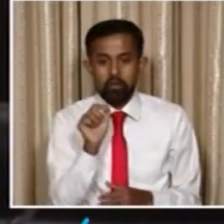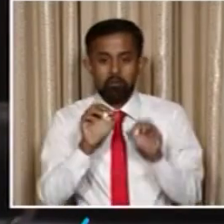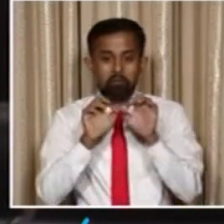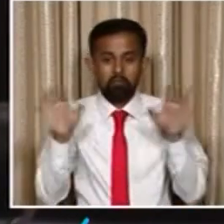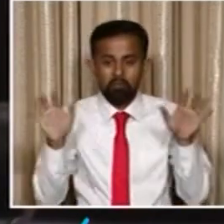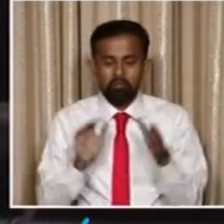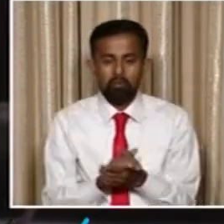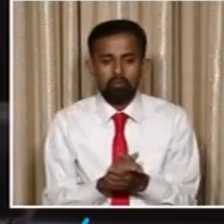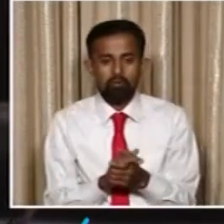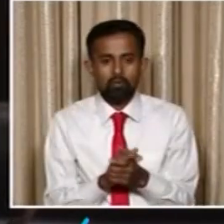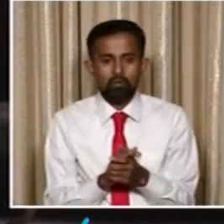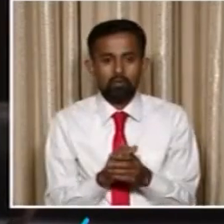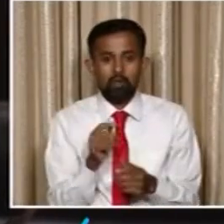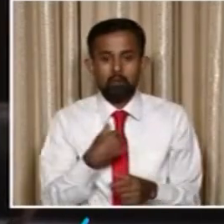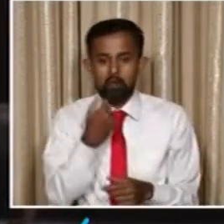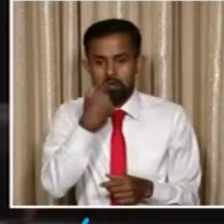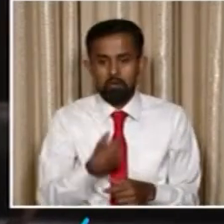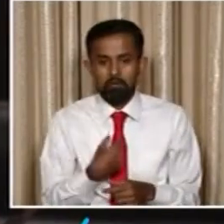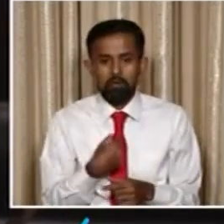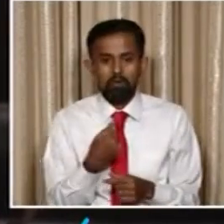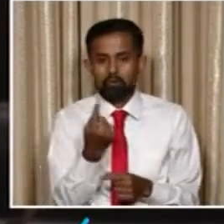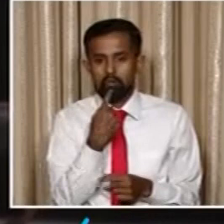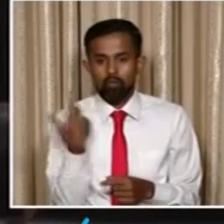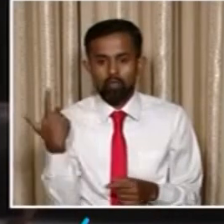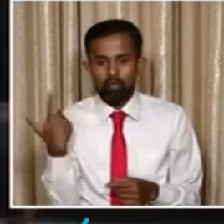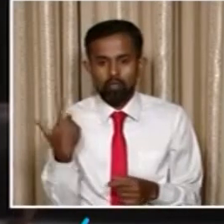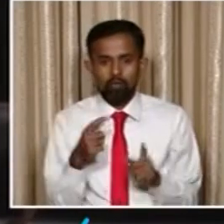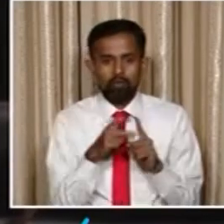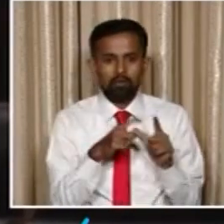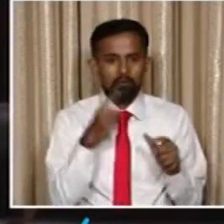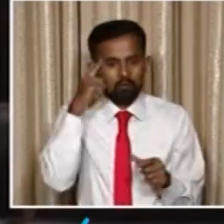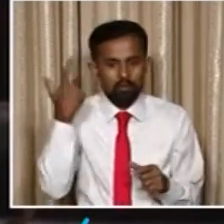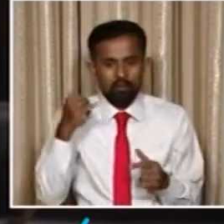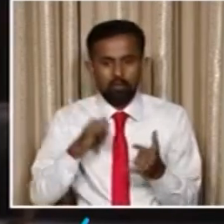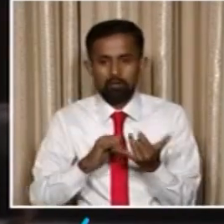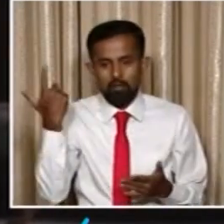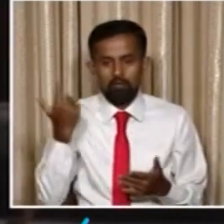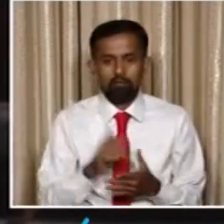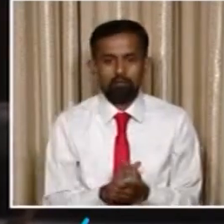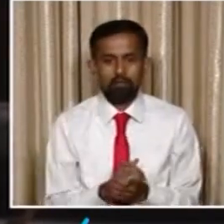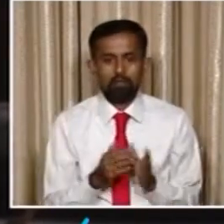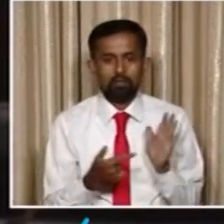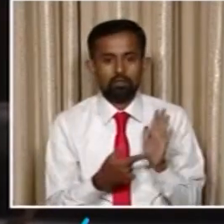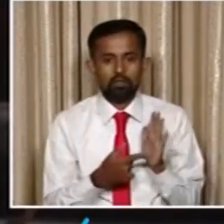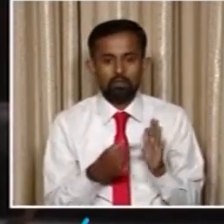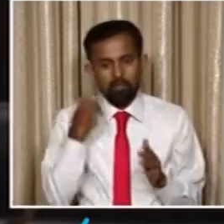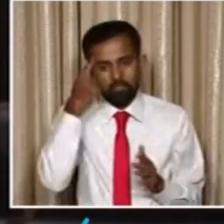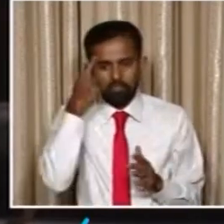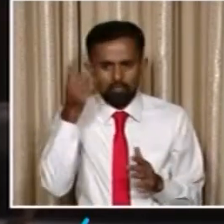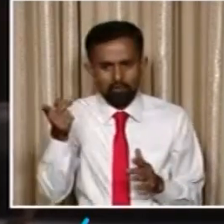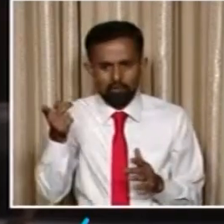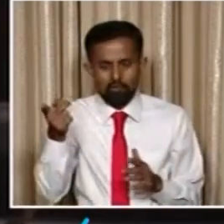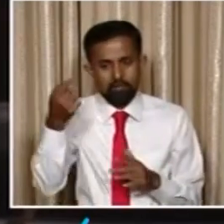වෙන්න එක එක කැන්නසින් කරා අපිට නම් කවුරුත් කතා කරලා නැහැ. ඔය අපි ධර්මදාසලා දන්නේ නැහැ, සම්මිලා දන්නේත් නැහැ, තිලංගනන් දන්නවා. අපි